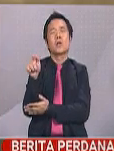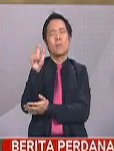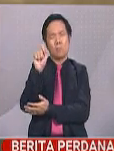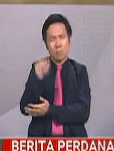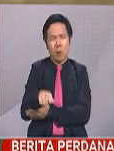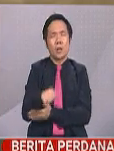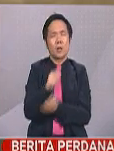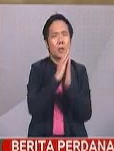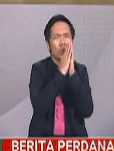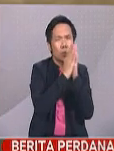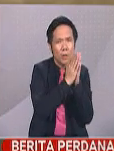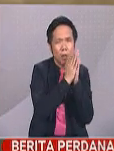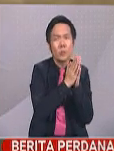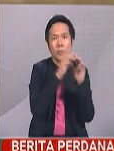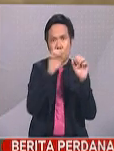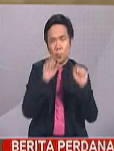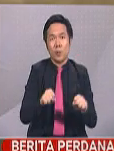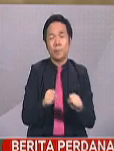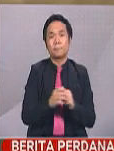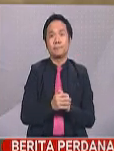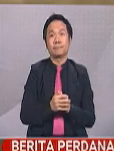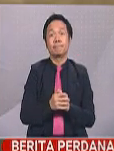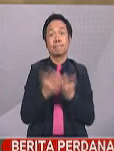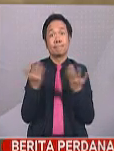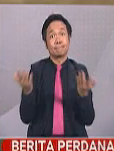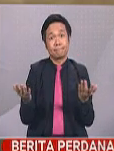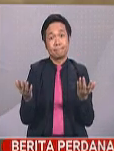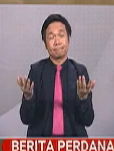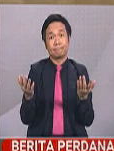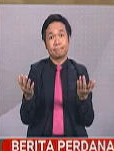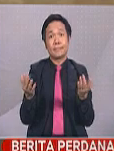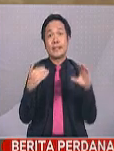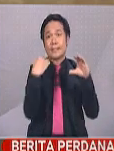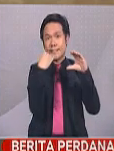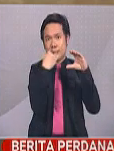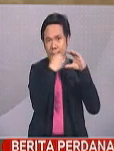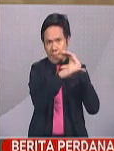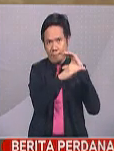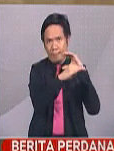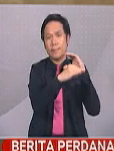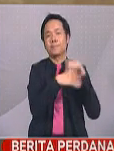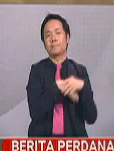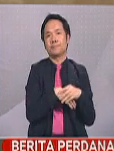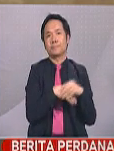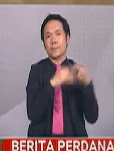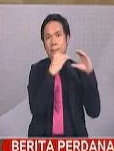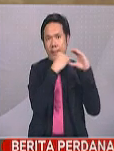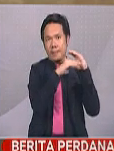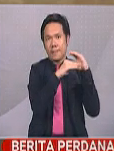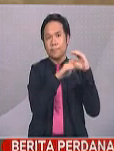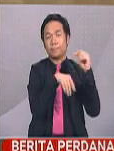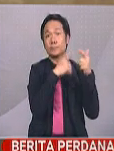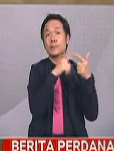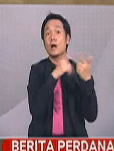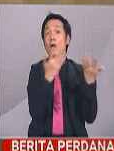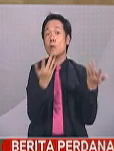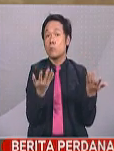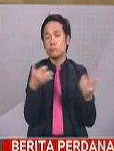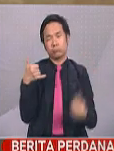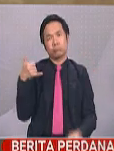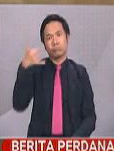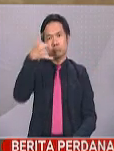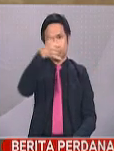merayu. Mereka boleh membuat rayuan dengan menghantar rayuan melalui email ataupun mereka datang ke